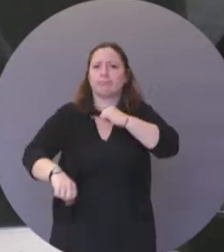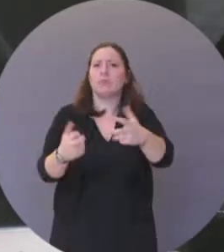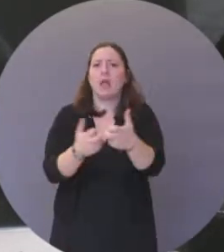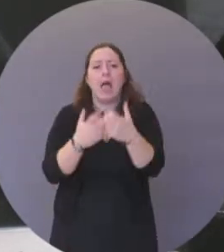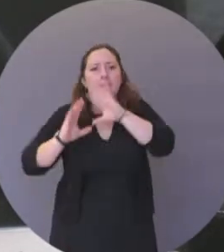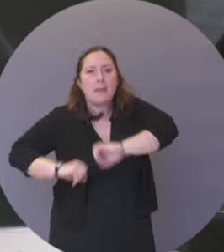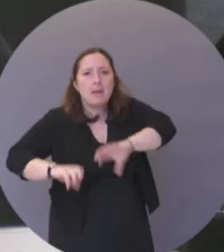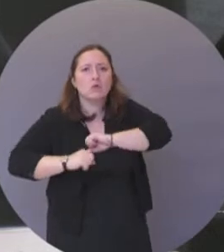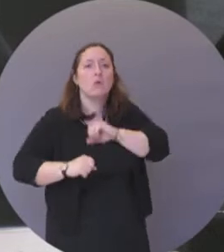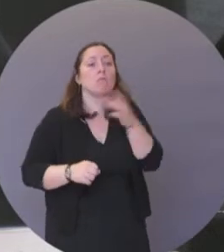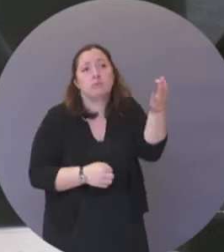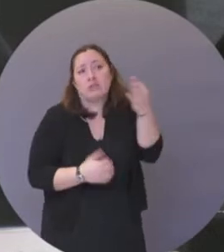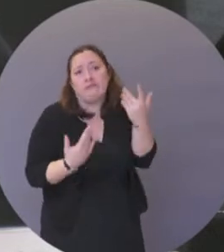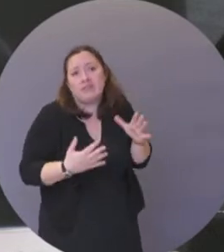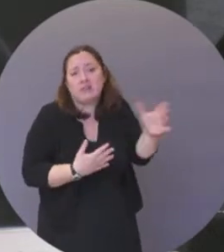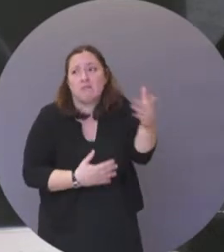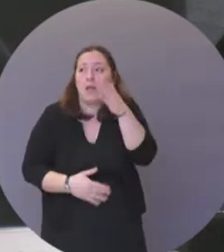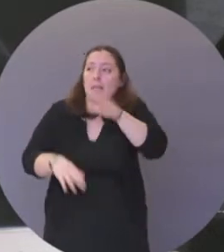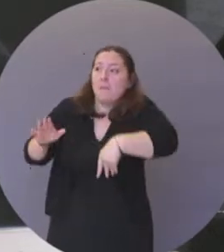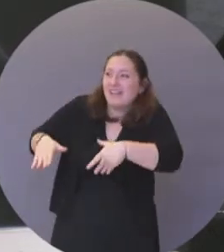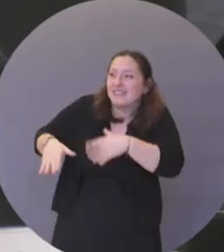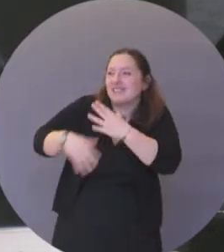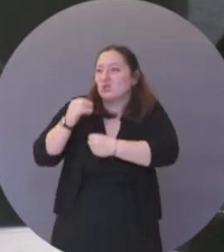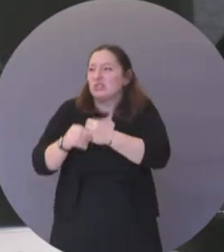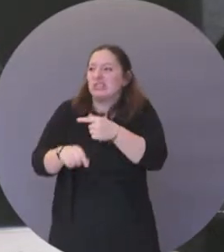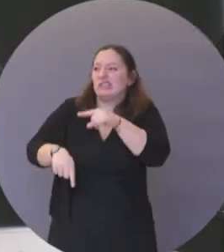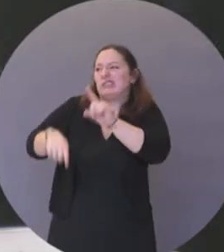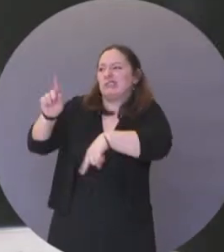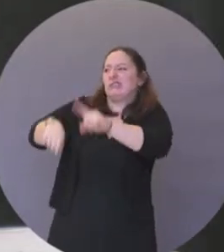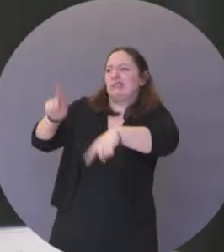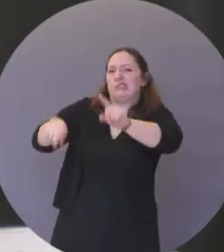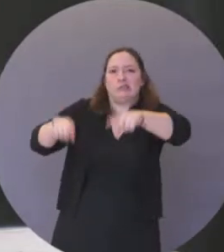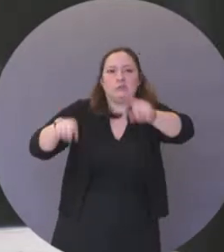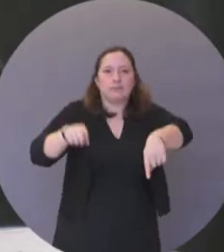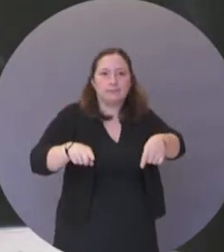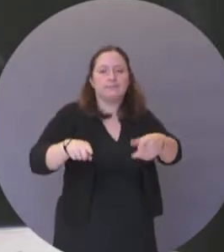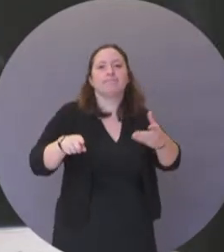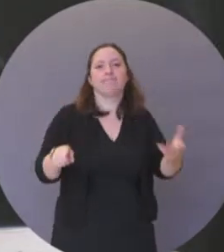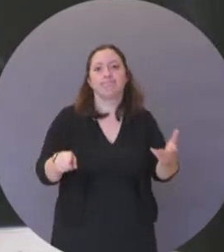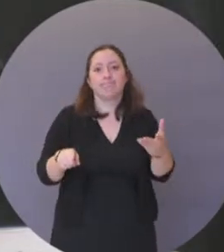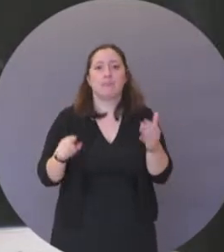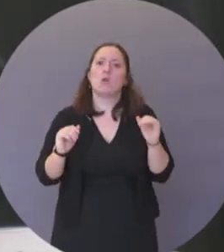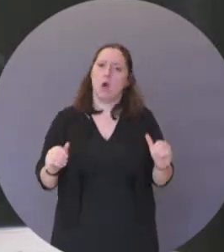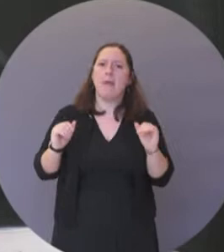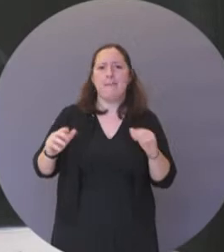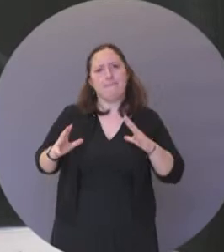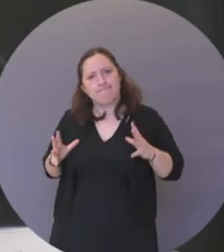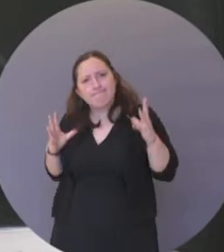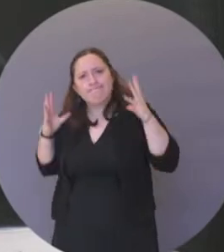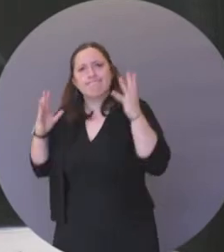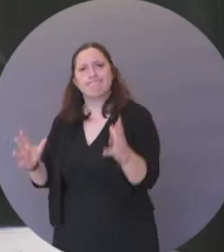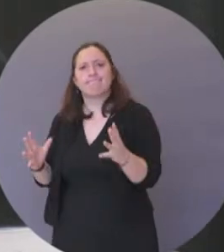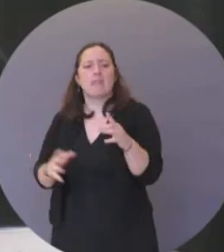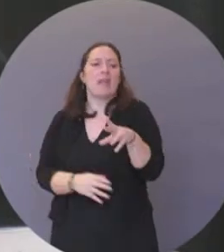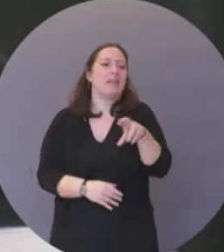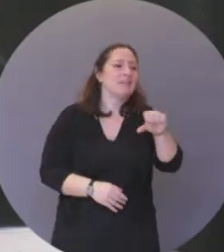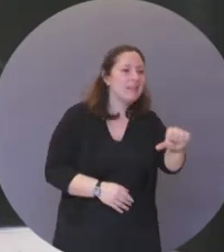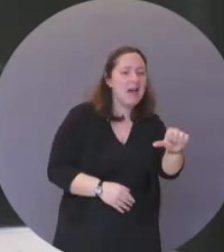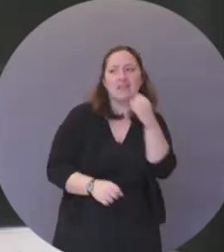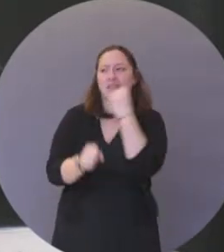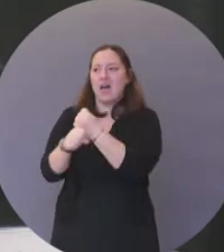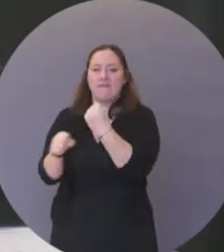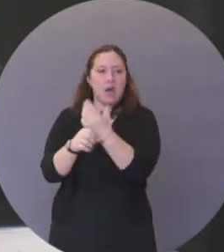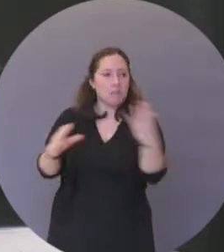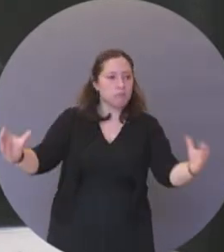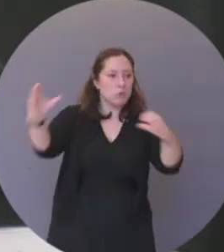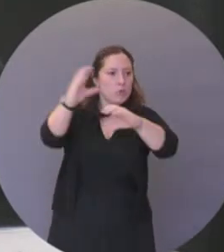ça fonctionne parfois ça fonctionne pas hauteur de ce qu'on aurait envie que ça fonctionne mais en tout cas cumule et réactivité recrutement des